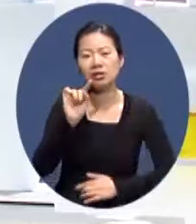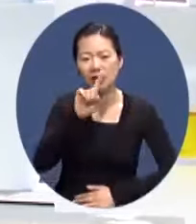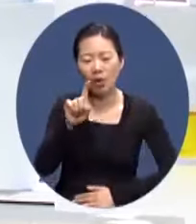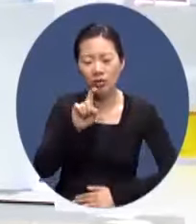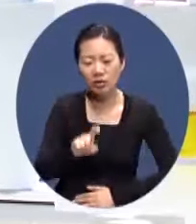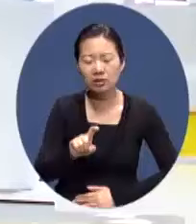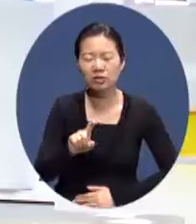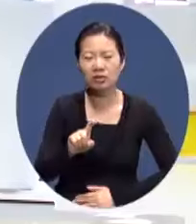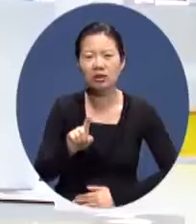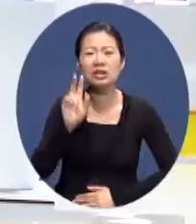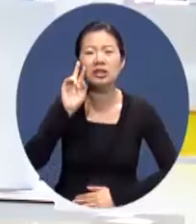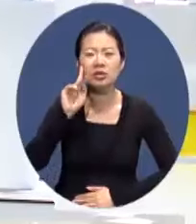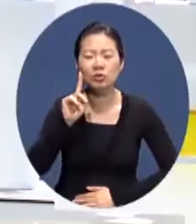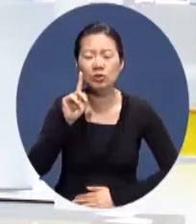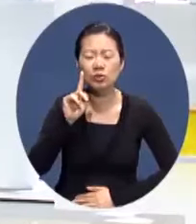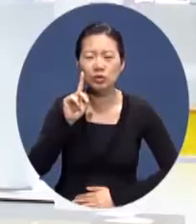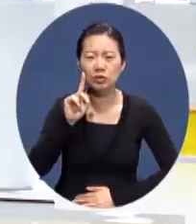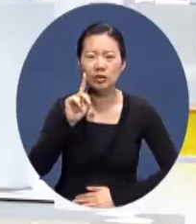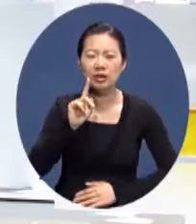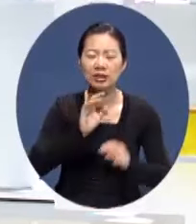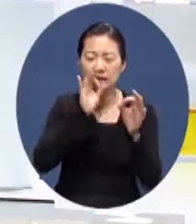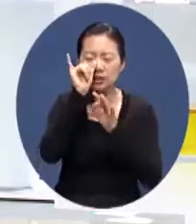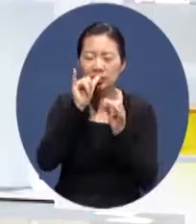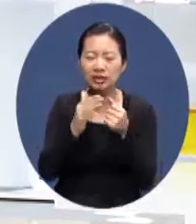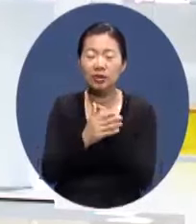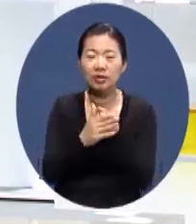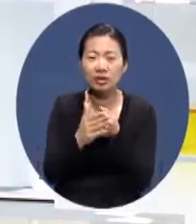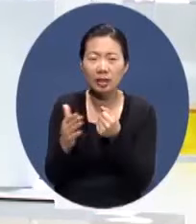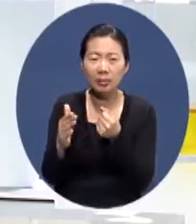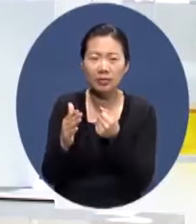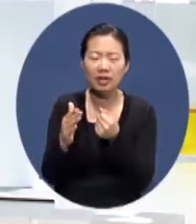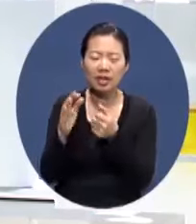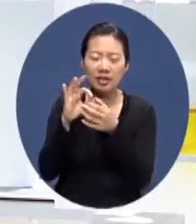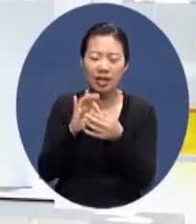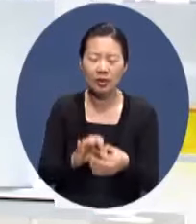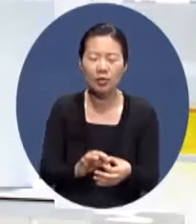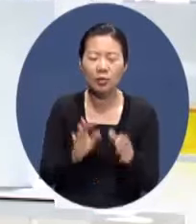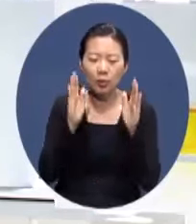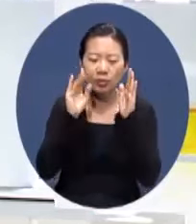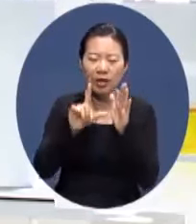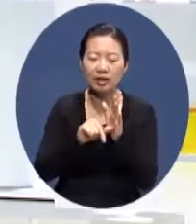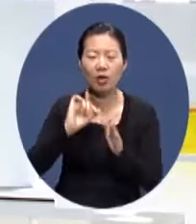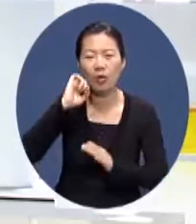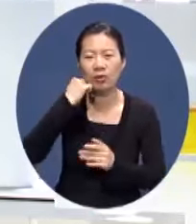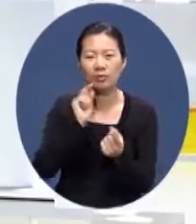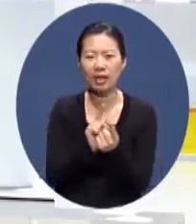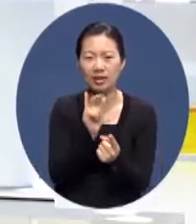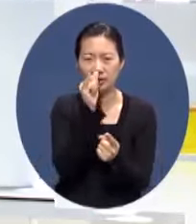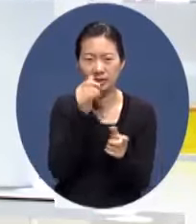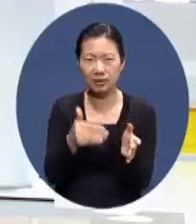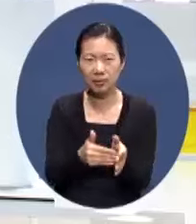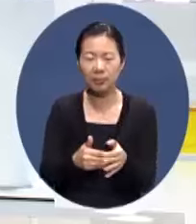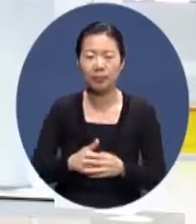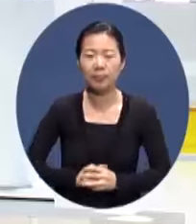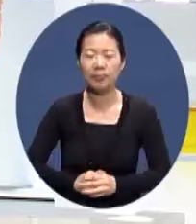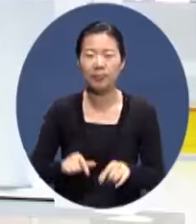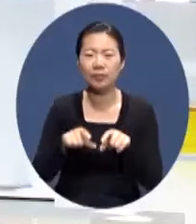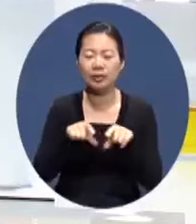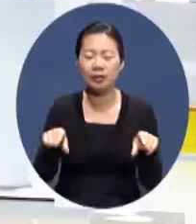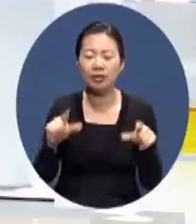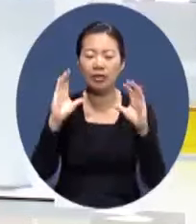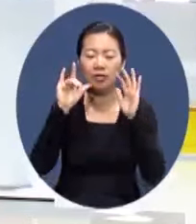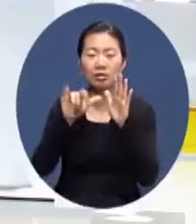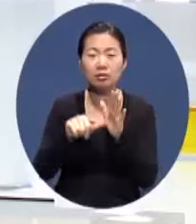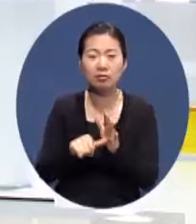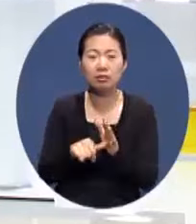부주의한 것들로 자꾸 사고가 생기기 때문에 학습에도 이제 좀 문제를 일으킬 수가 있는데요. 근데 이제 이런 증상들이 보통은 어릴 때